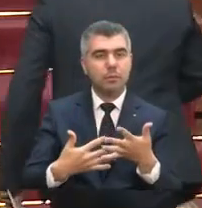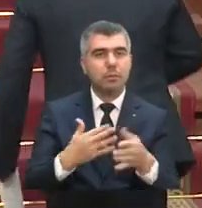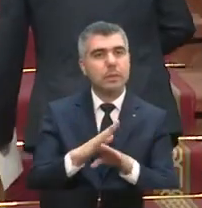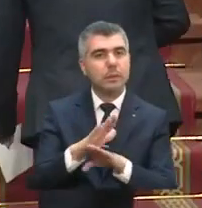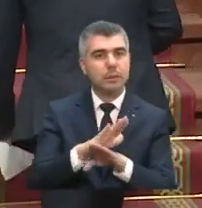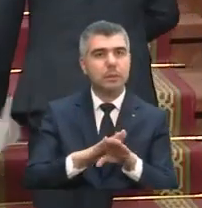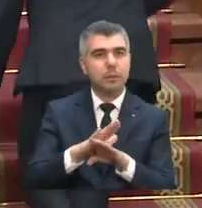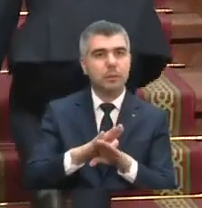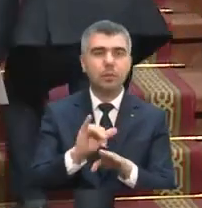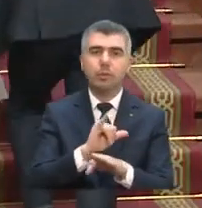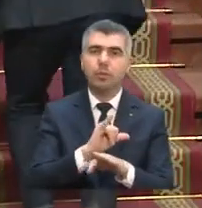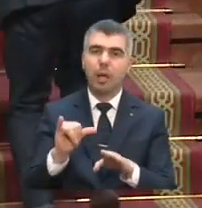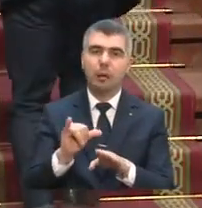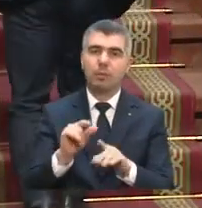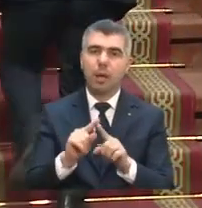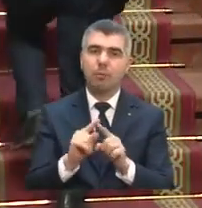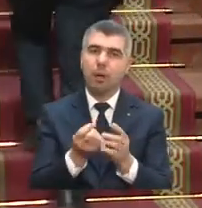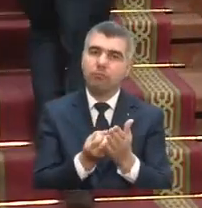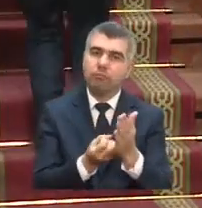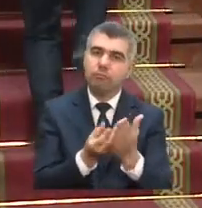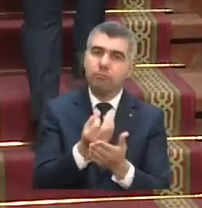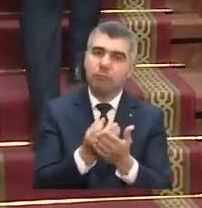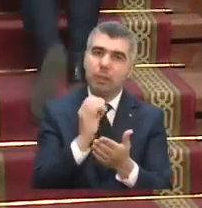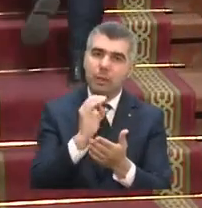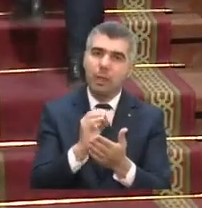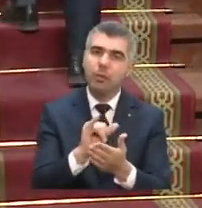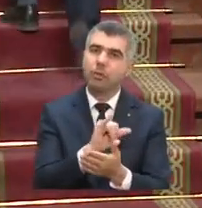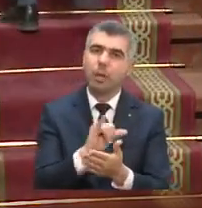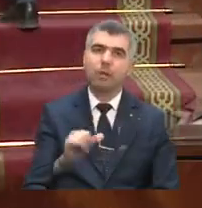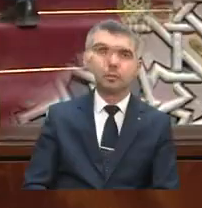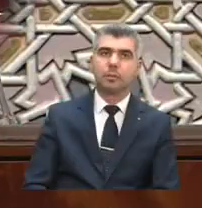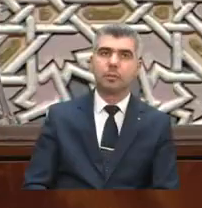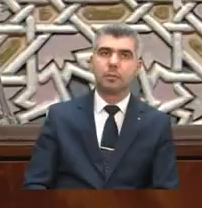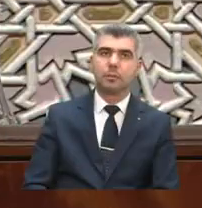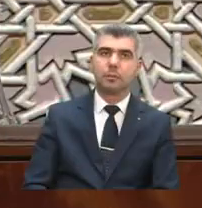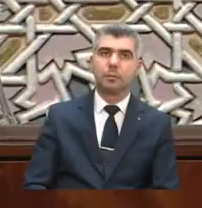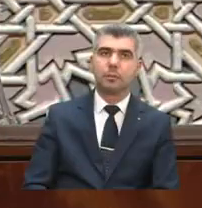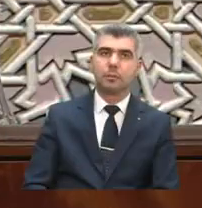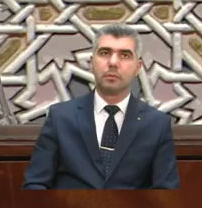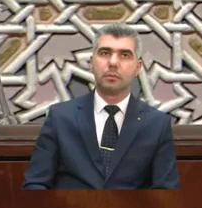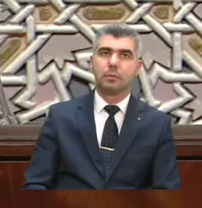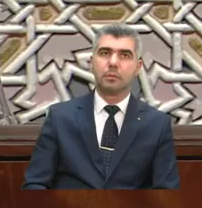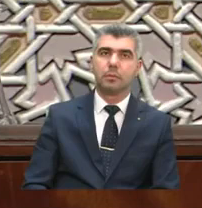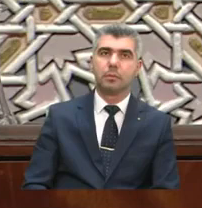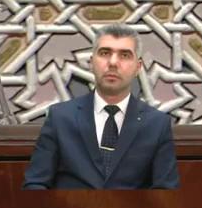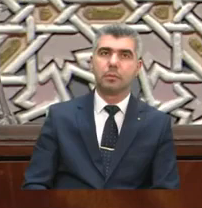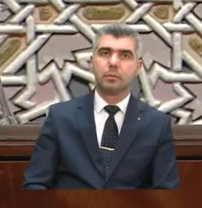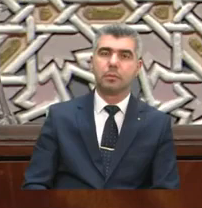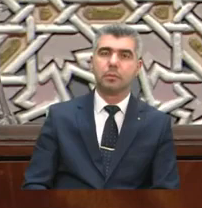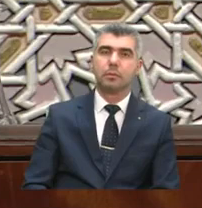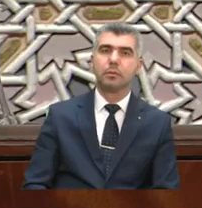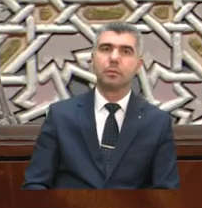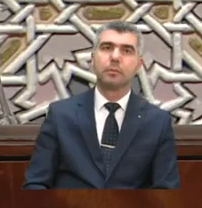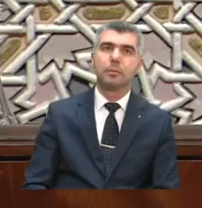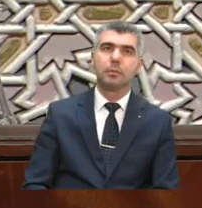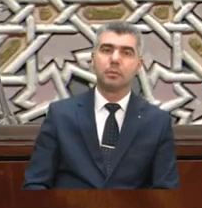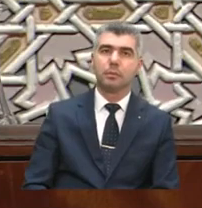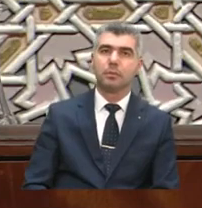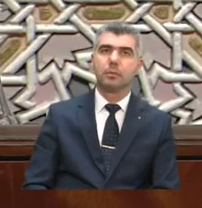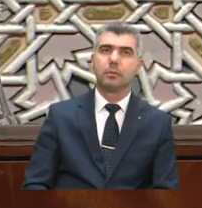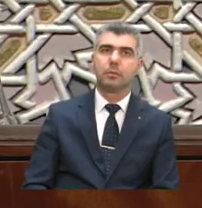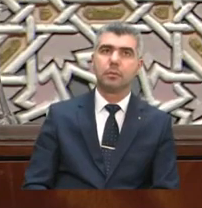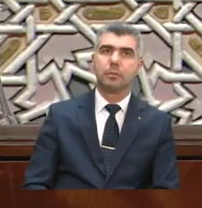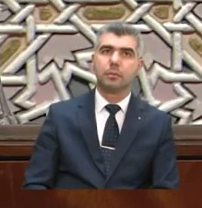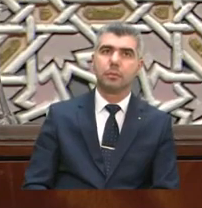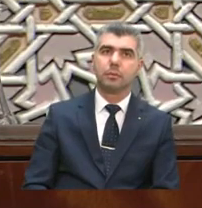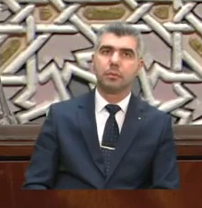حتى واحد ما يعطينا الدروس وخاصة اللي كان متابع. شكرا. صحيح. السيد الرئيس تفضلوا. من فضلك السيد الرئيس